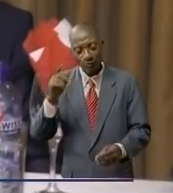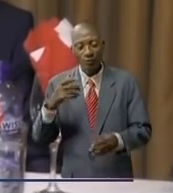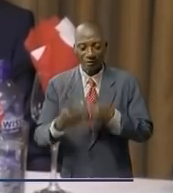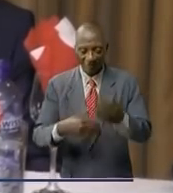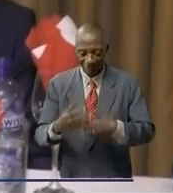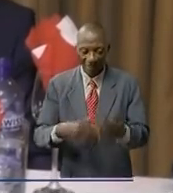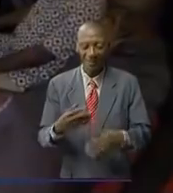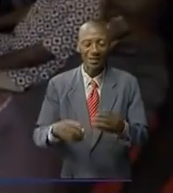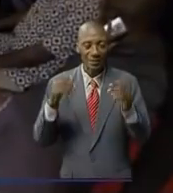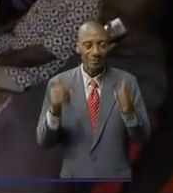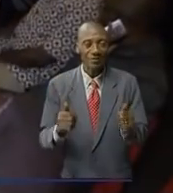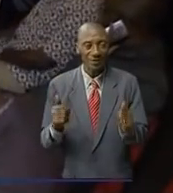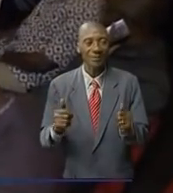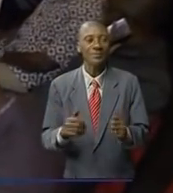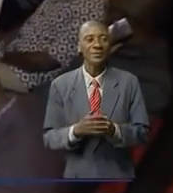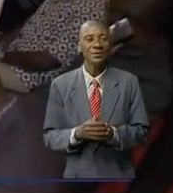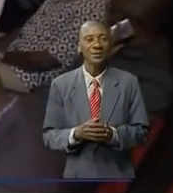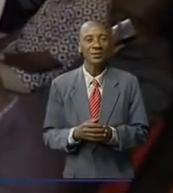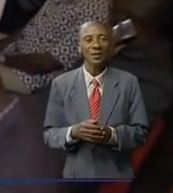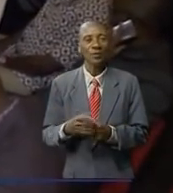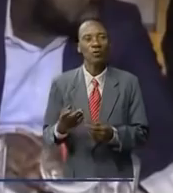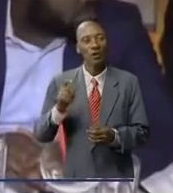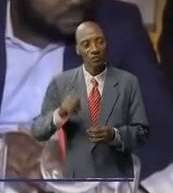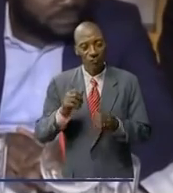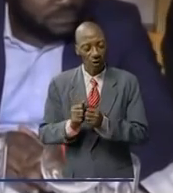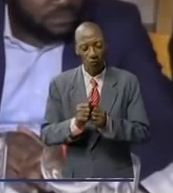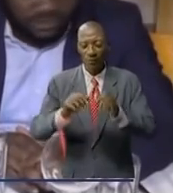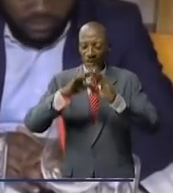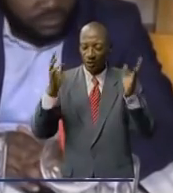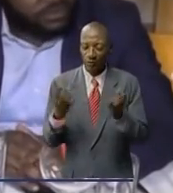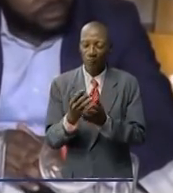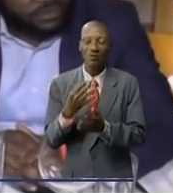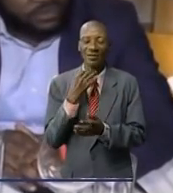sa disponibilité pour accompagner la recherche des solutions durables à tous les